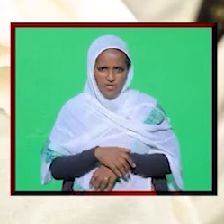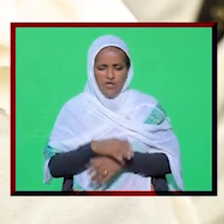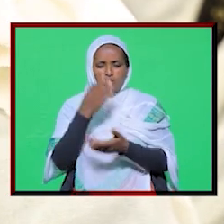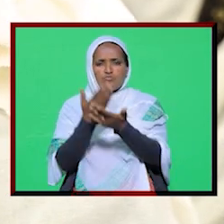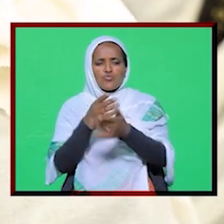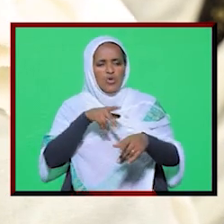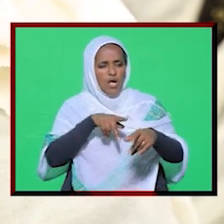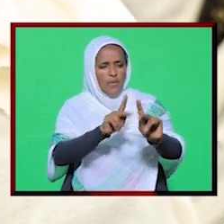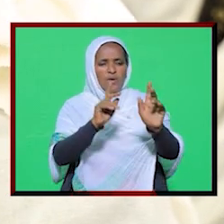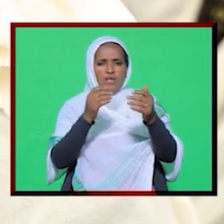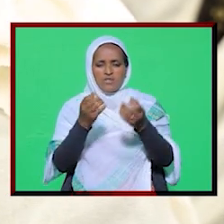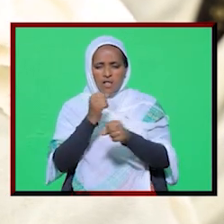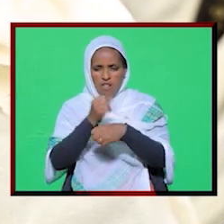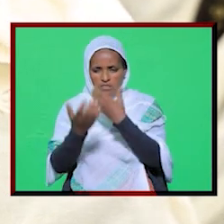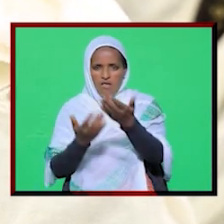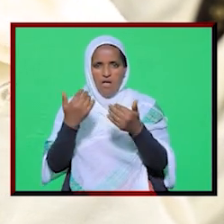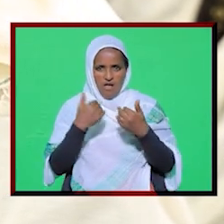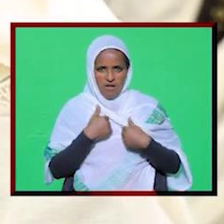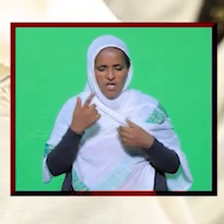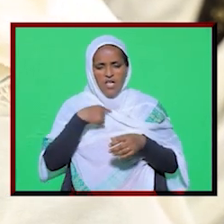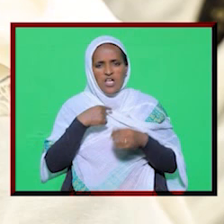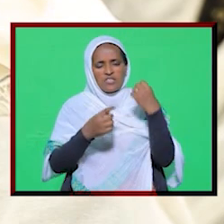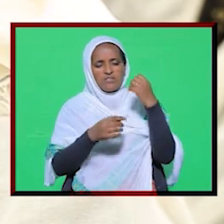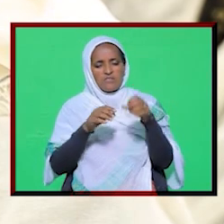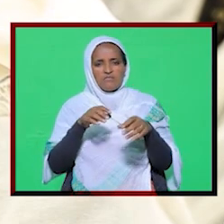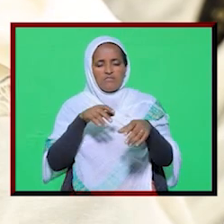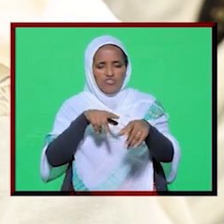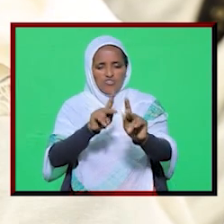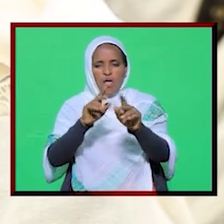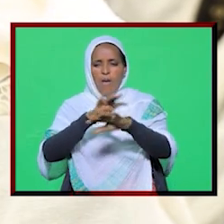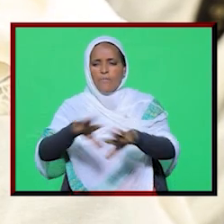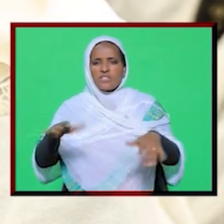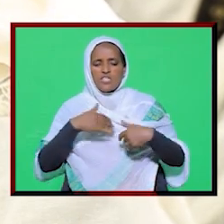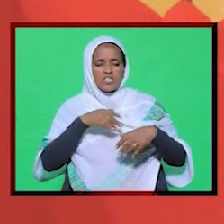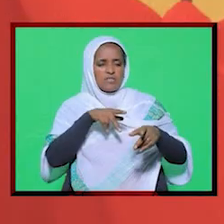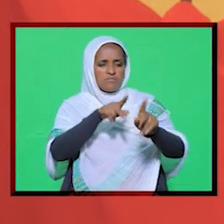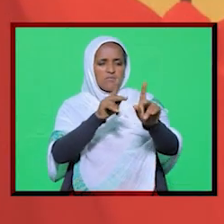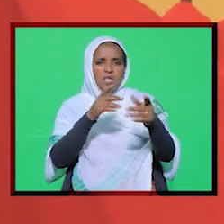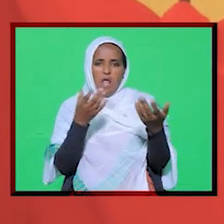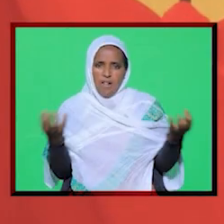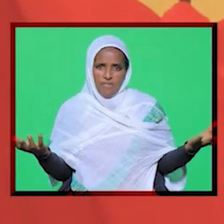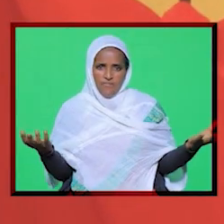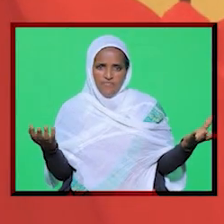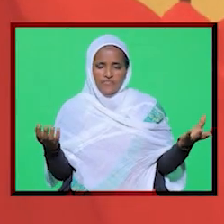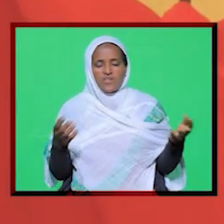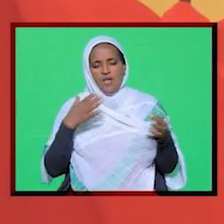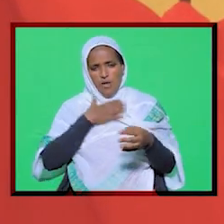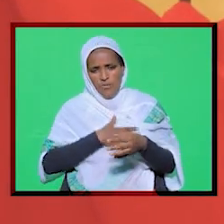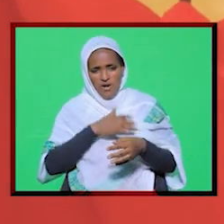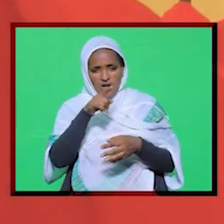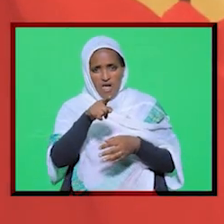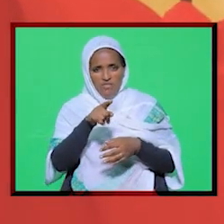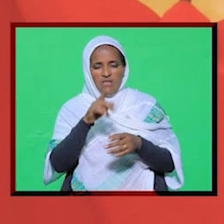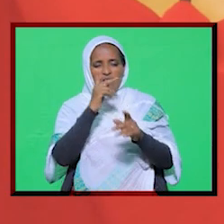ብዙ ገበሬዎች አሉ፣ ብዙ ሰራተኞች አሉ። እኔ የእርሻ መሬት አለኝ ግን የሚያርስልኝ ገበሬ የለኝም። እባክህ